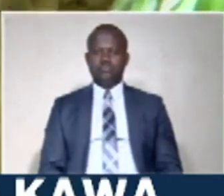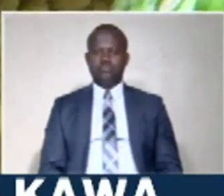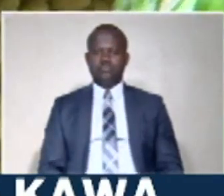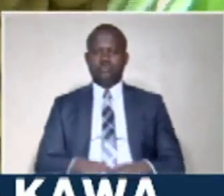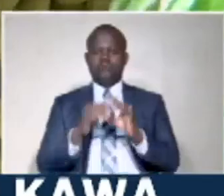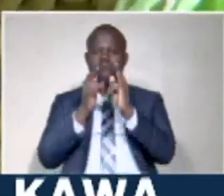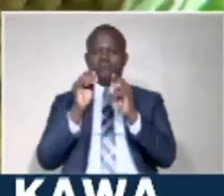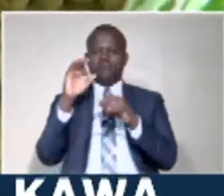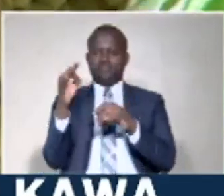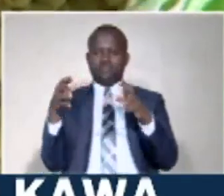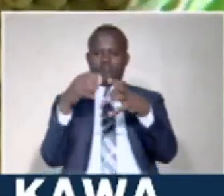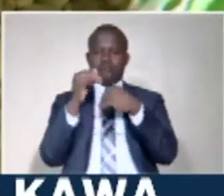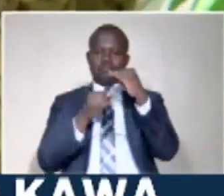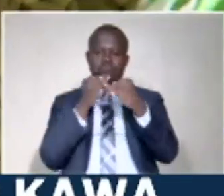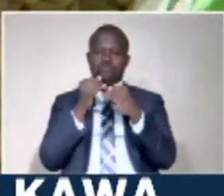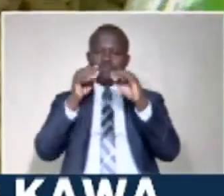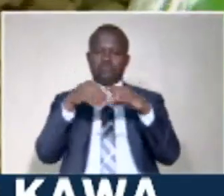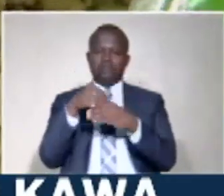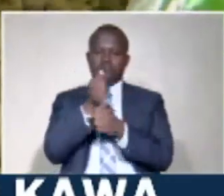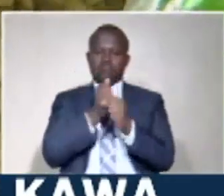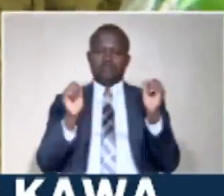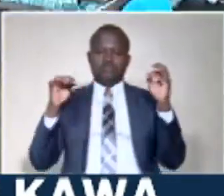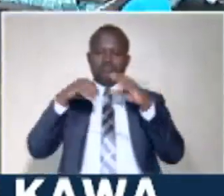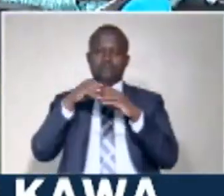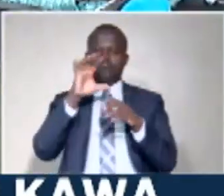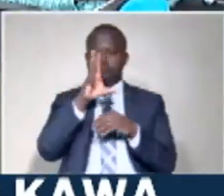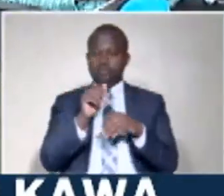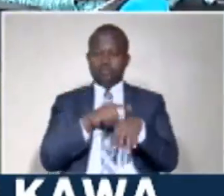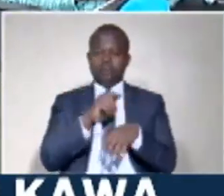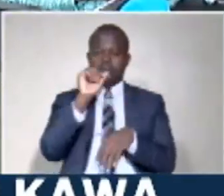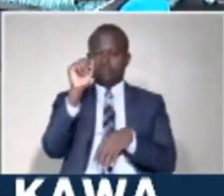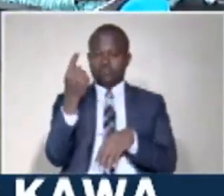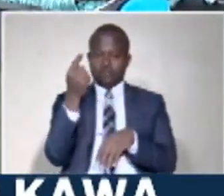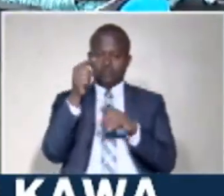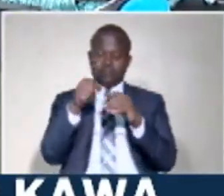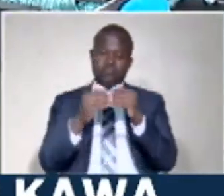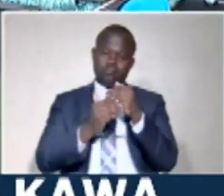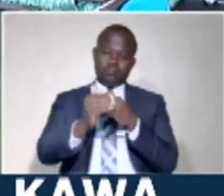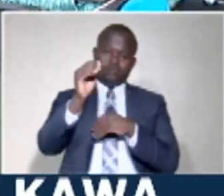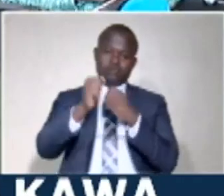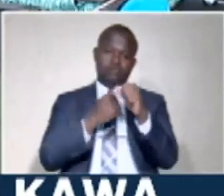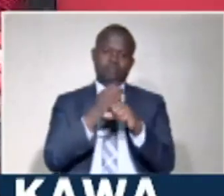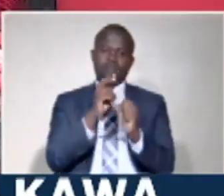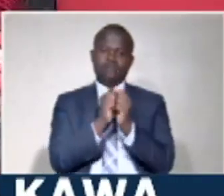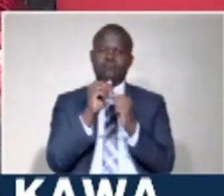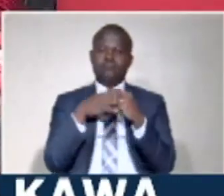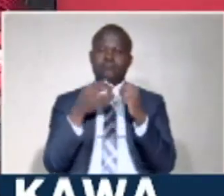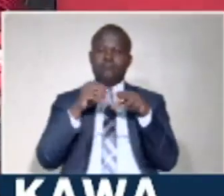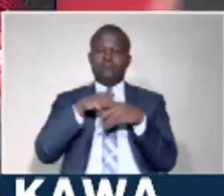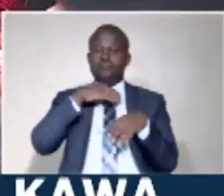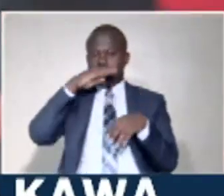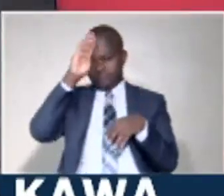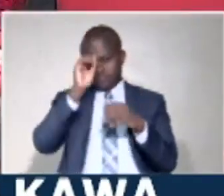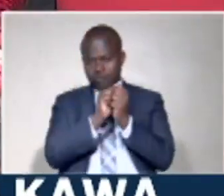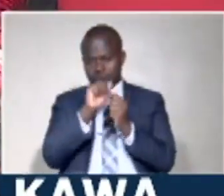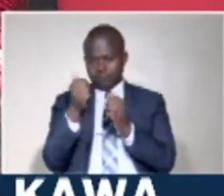Iyi nama ya gatatu y'ihuriro mpuzamahanga ry'abahinzi ba kawa iteraniye muri Afurika ku nshuro ya mbere ije ikurikira iyo muri 2019 yabereye muri Brazil